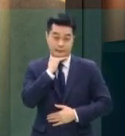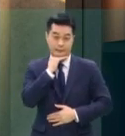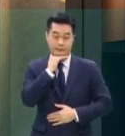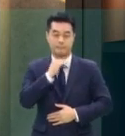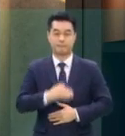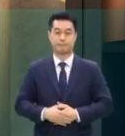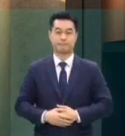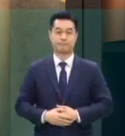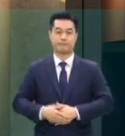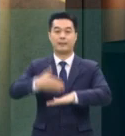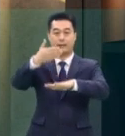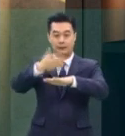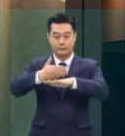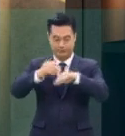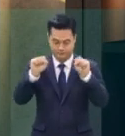감사합니다